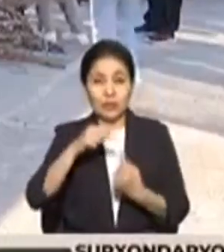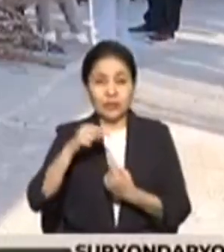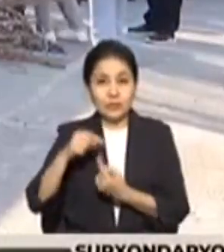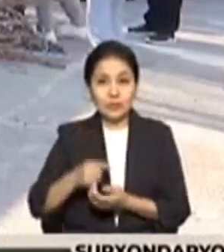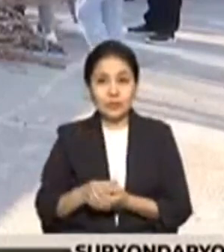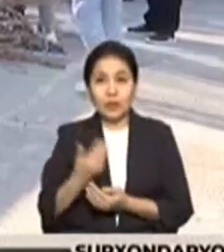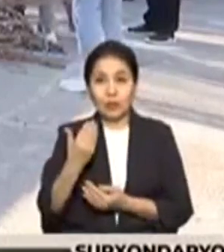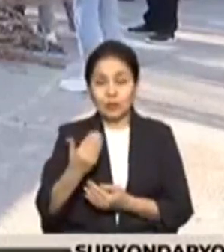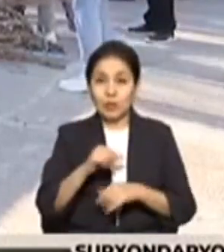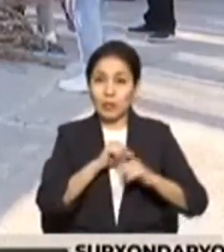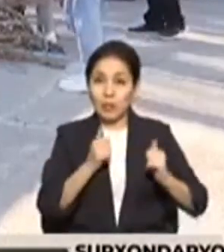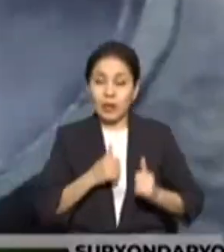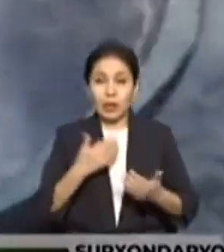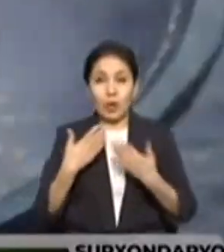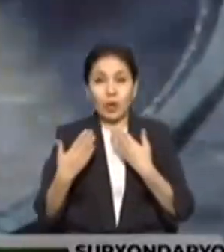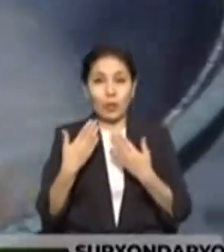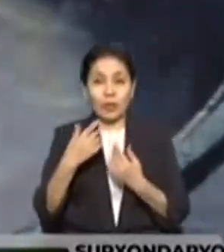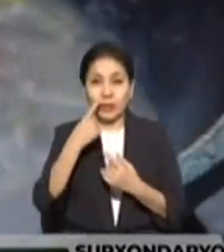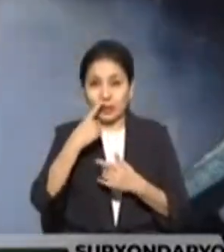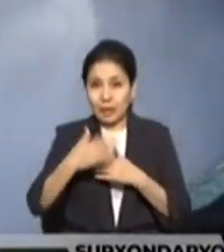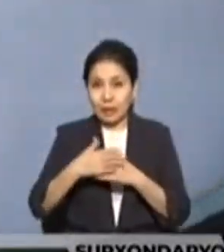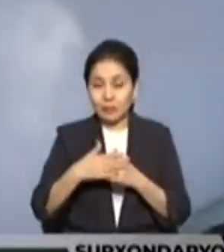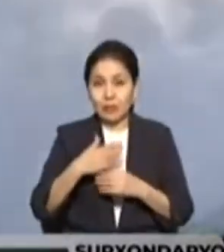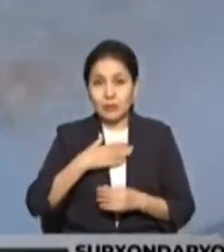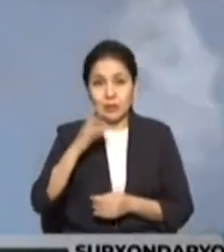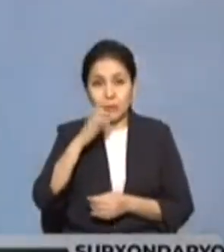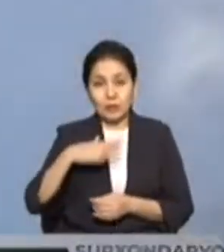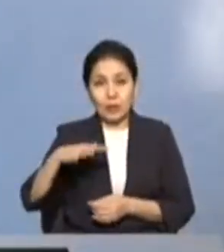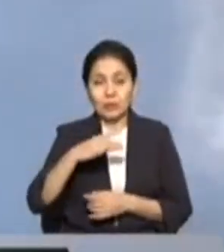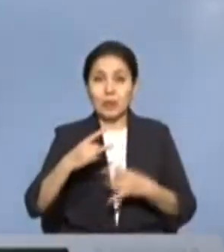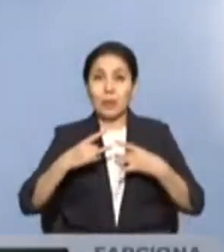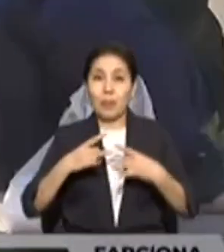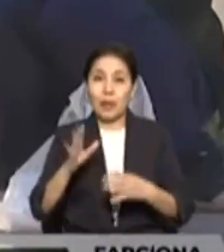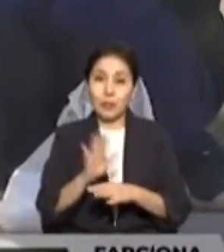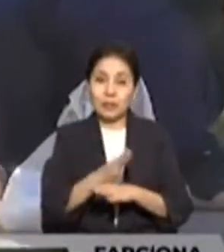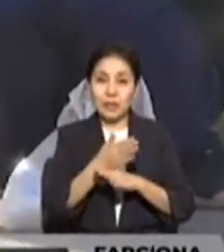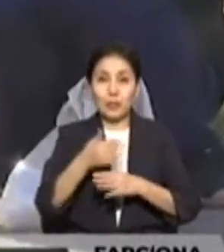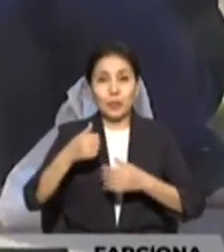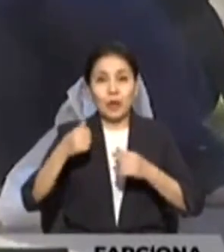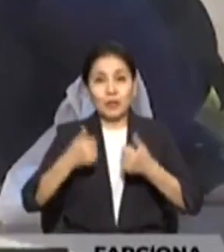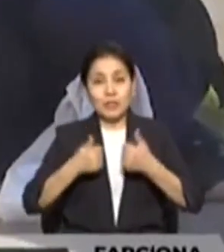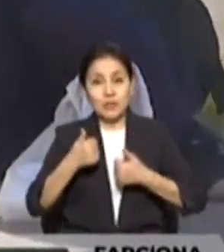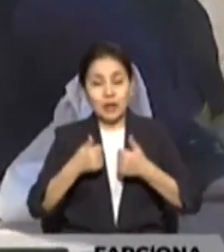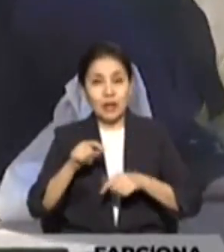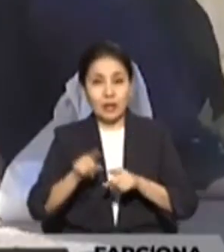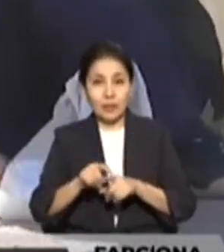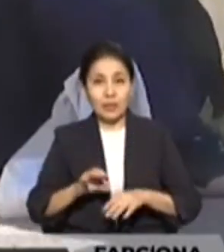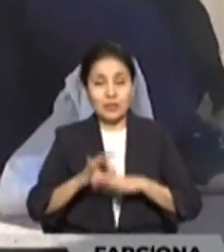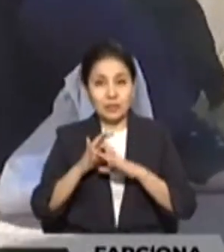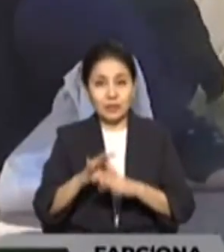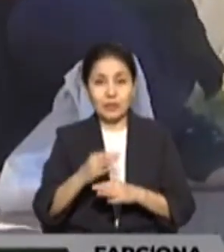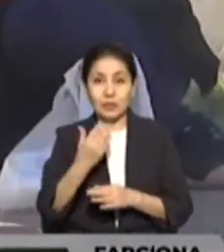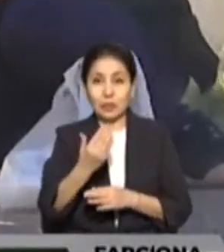sifatlaridir. Ushbu mehr oqibat ayyomi yaqinlashgan sayin o'lkamizda bayram sayillari, festivallar tashkil qilinmoqda.